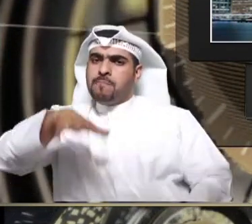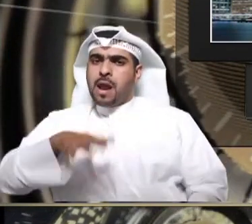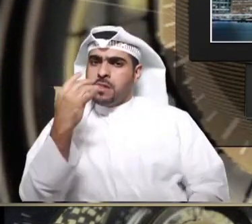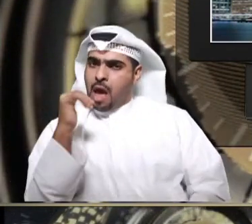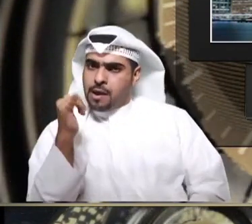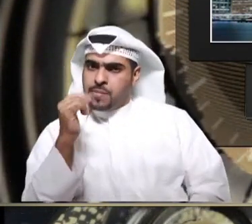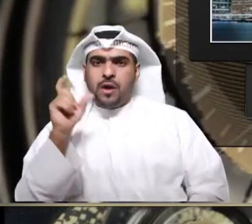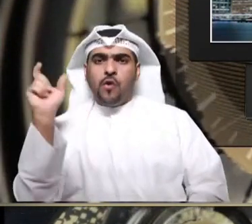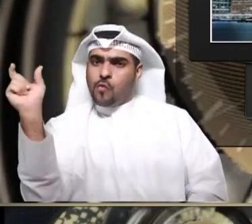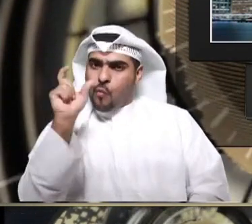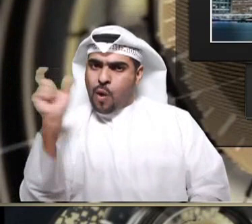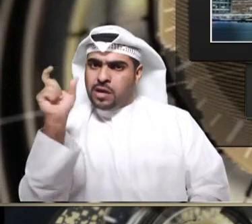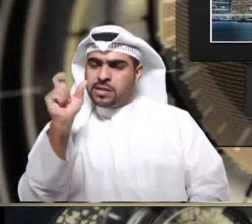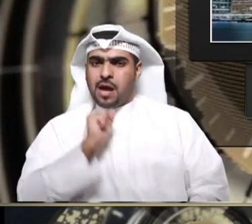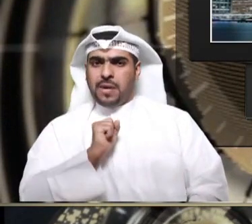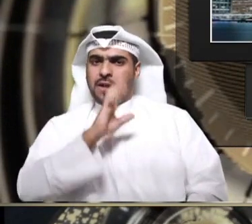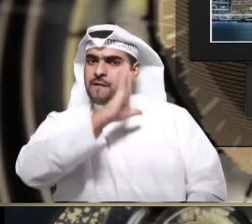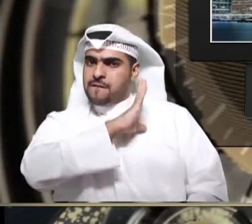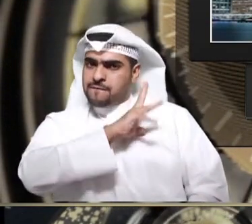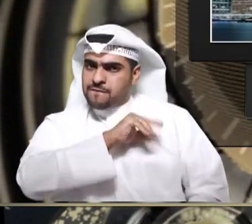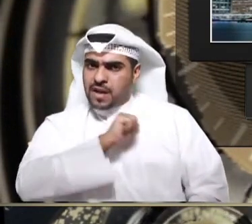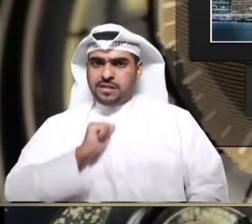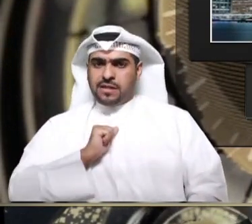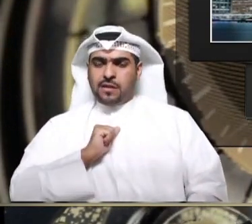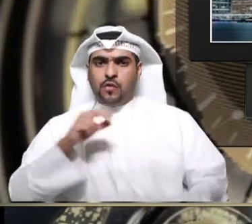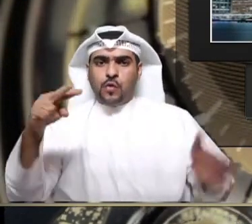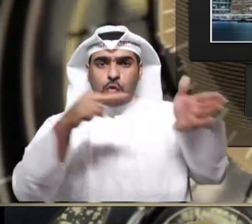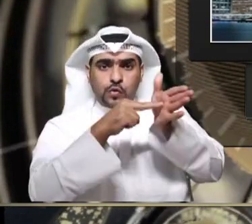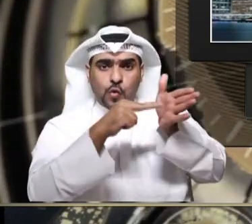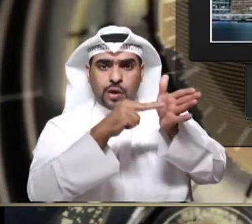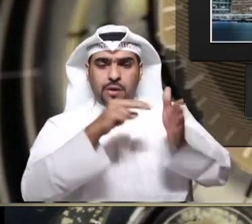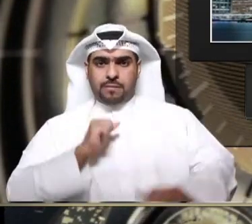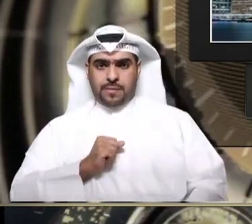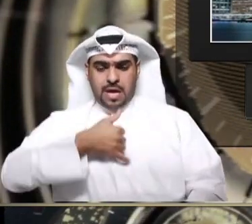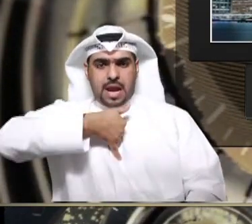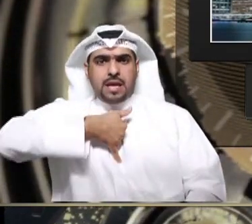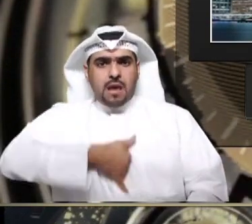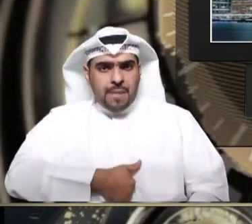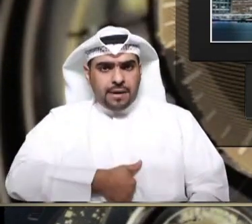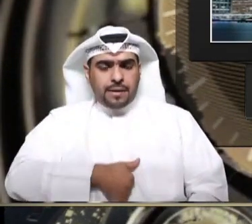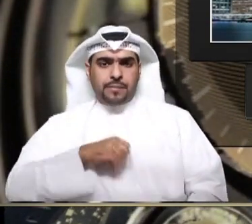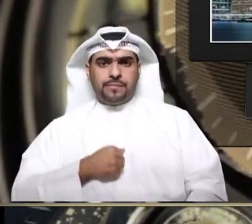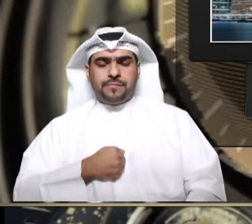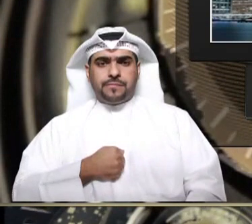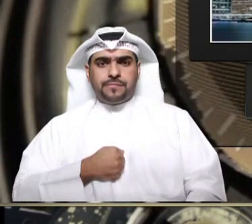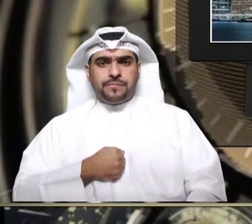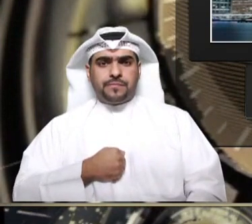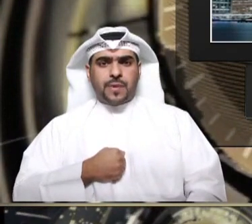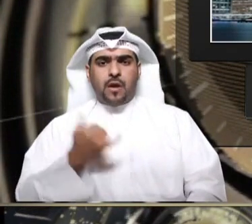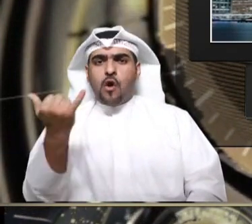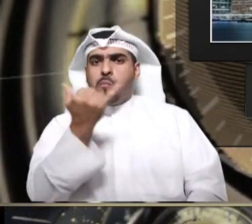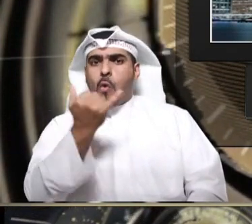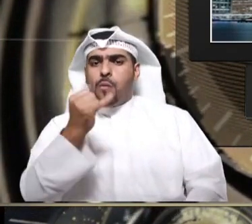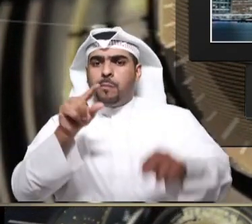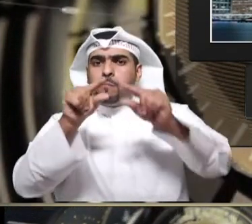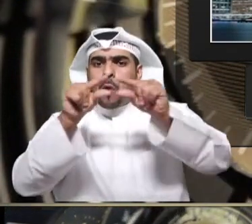بالتأكيد القضايا العربية، القضية الفلسطينية، القضية السورية، القضية اليمنية، القضايا الإسلامية